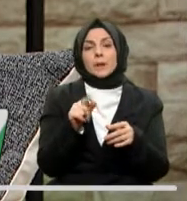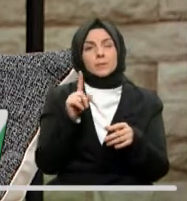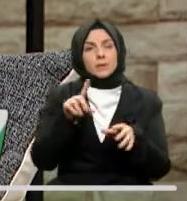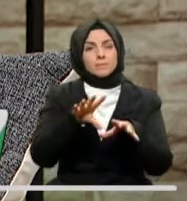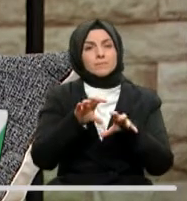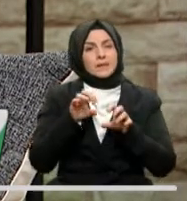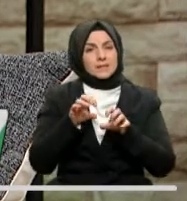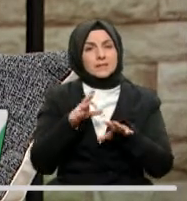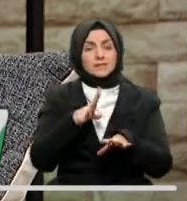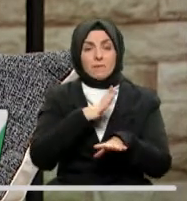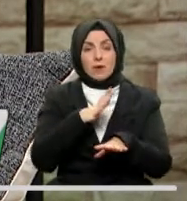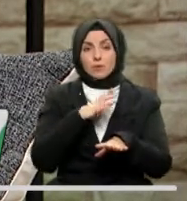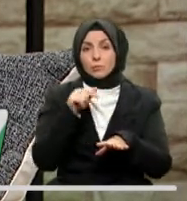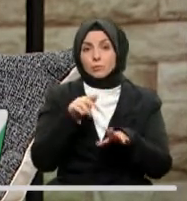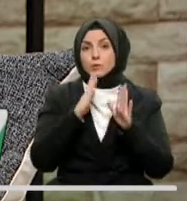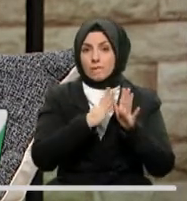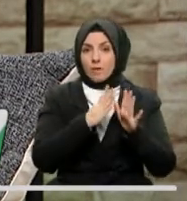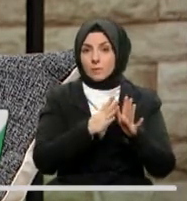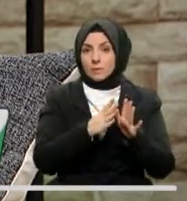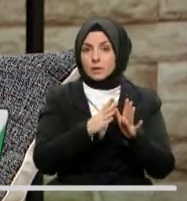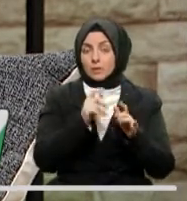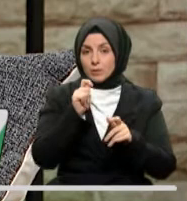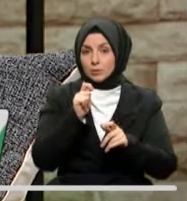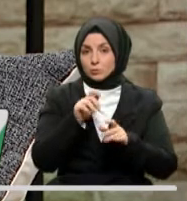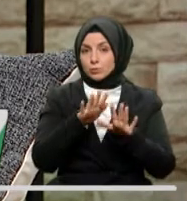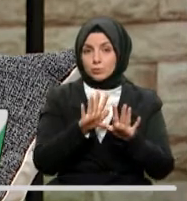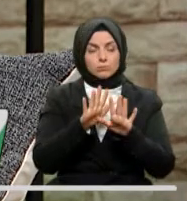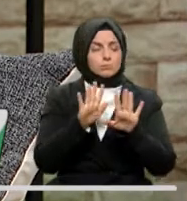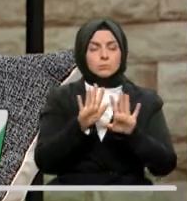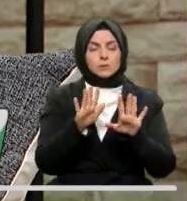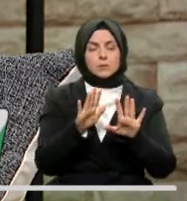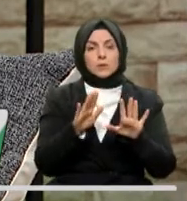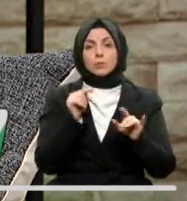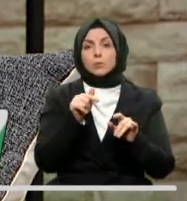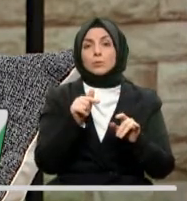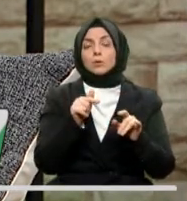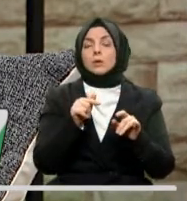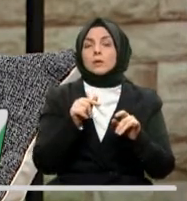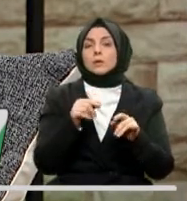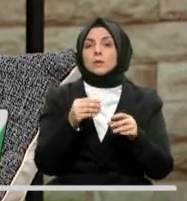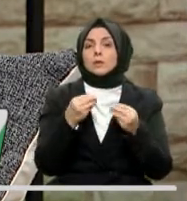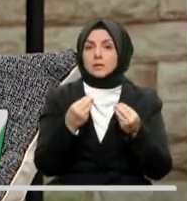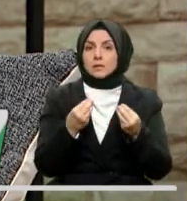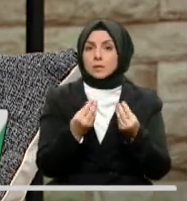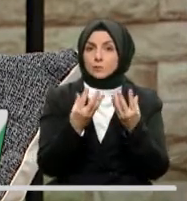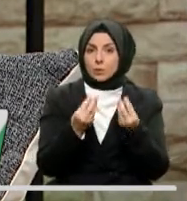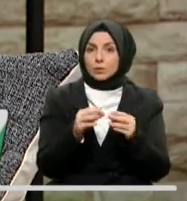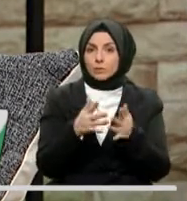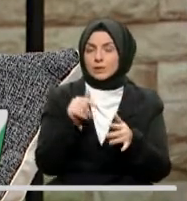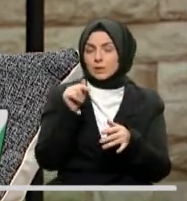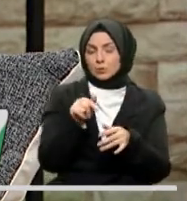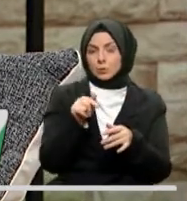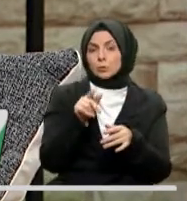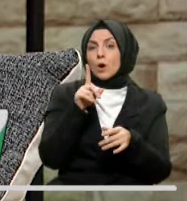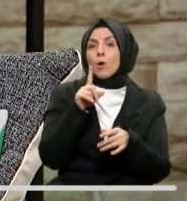böyle süre mi gelecek Hayır süre gelmek zorunda değil bir kırılmanın yaşaması yaşanması lazım zaten bugün programda Bence en temel şey